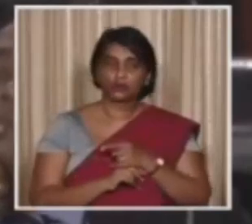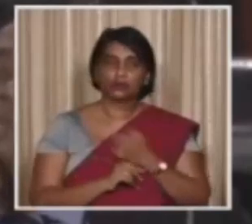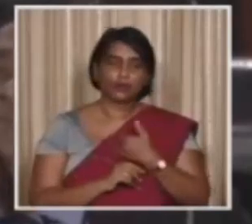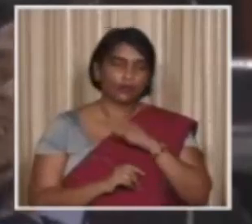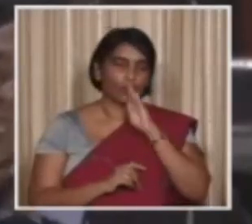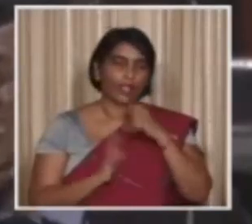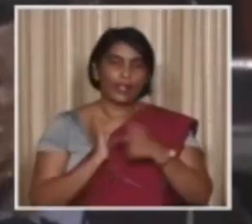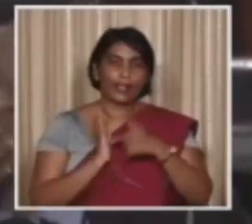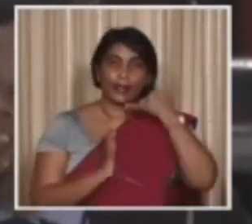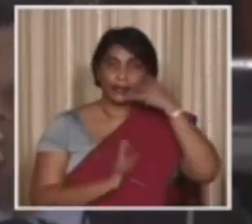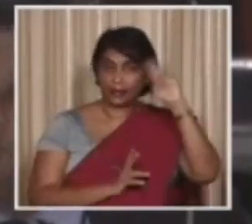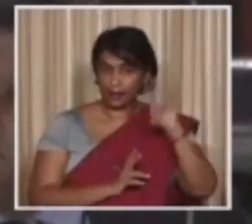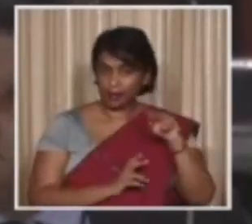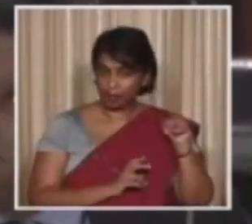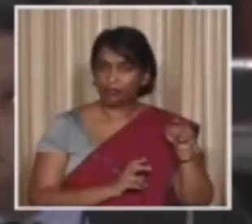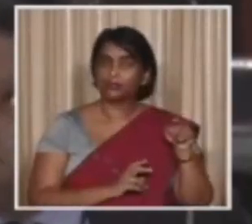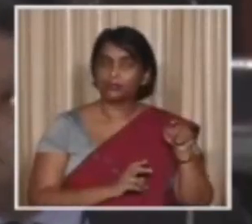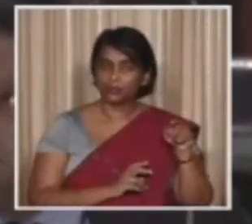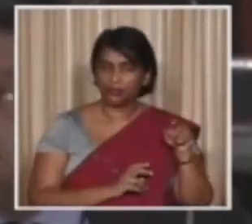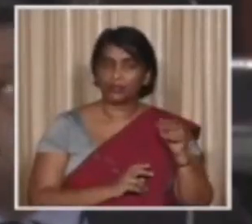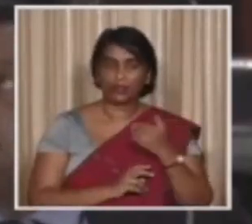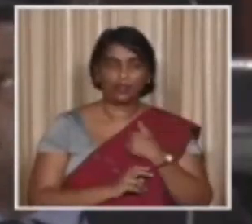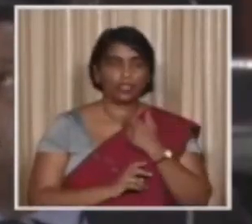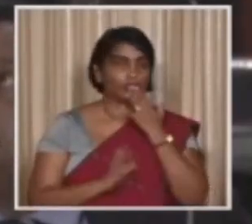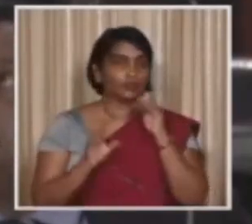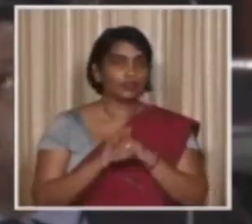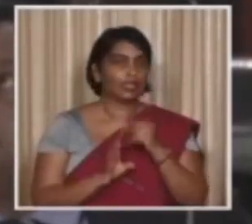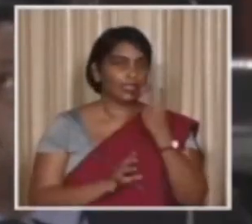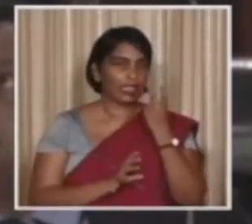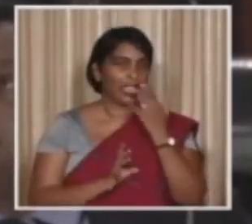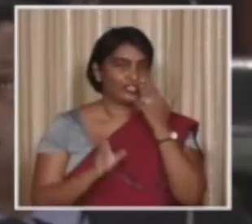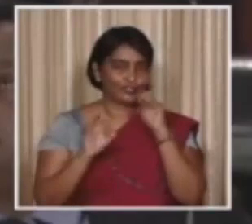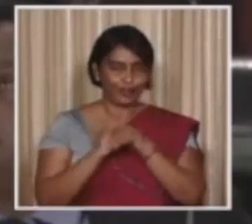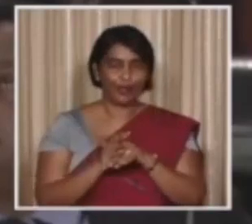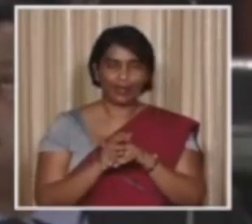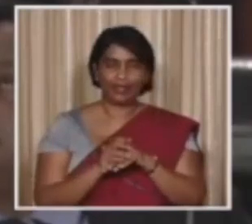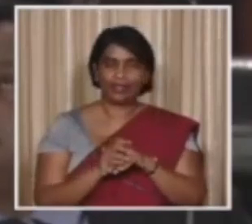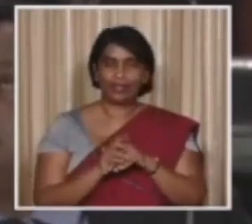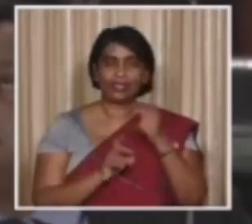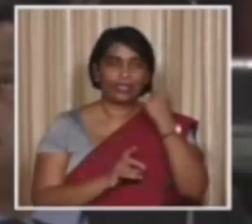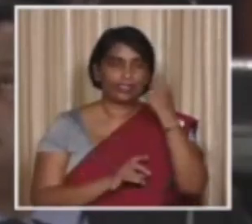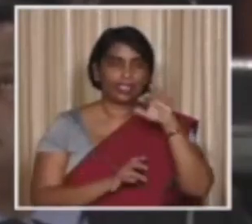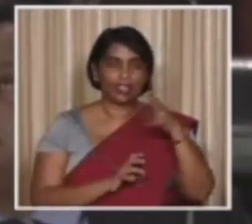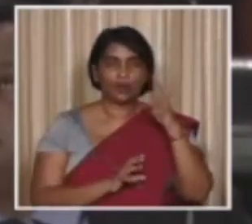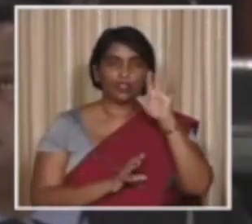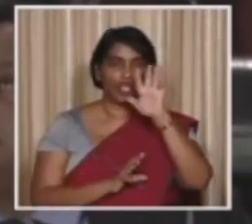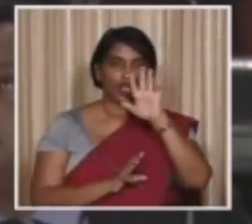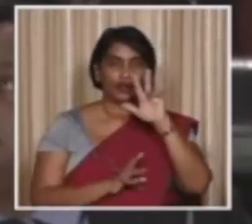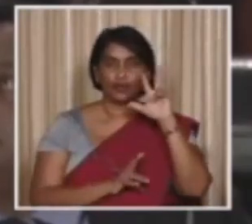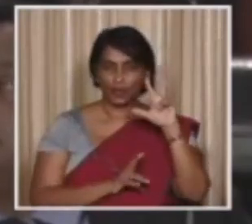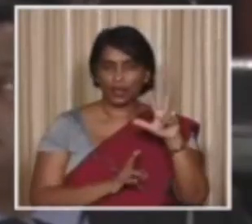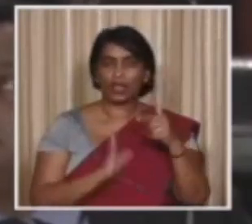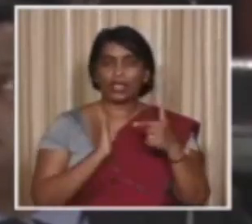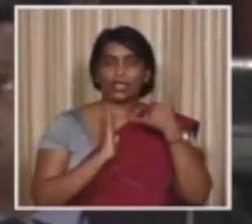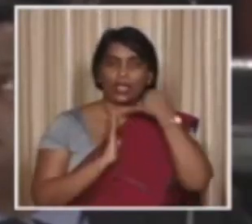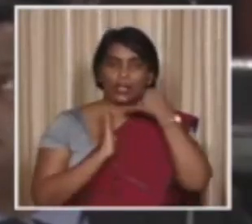බලමු ටෙලිකොම් එක. මම පාසල් යනකොට 2000 පාසල් යනකොට 1998 තමයි මම නිවැරදි නම් ටෙලිකොම්